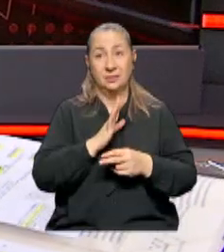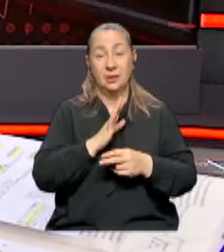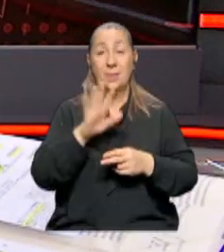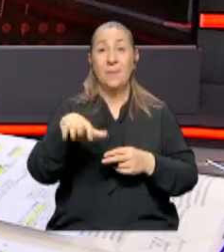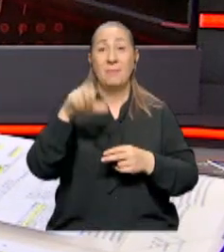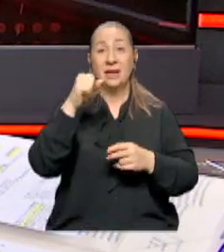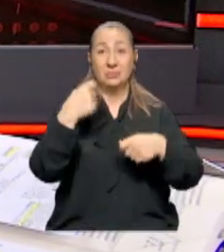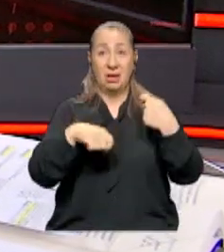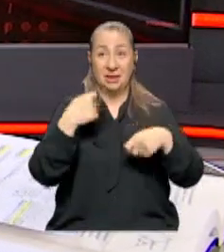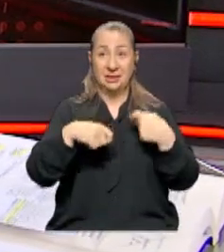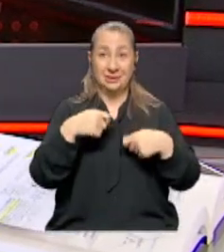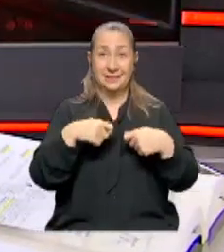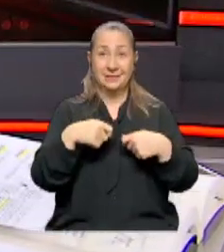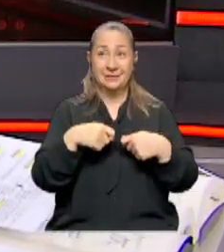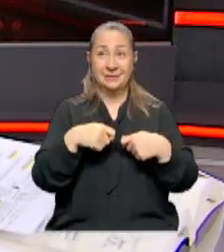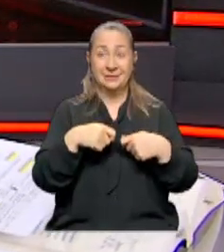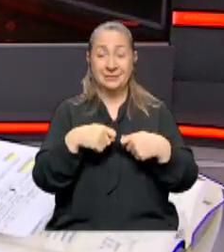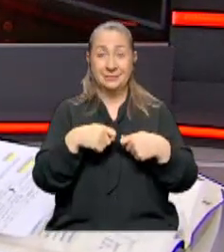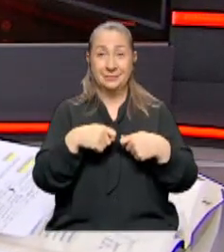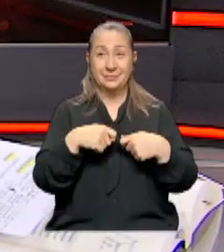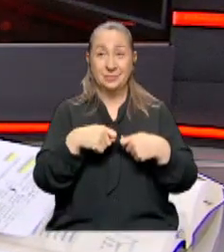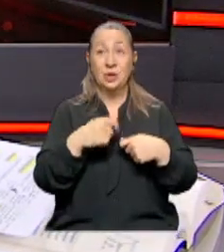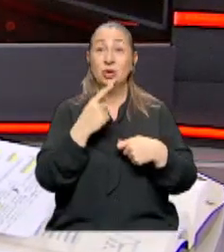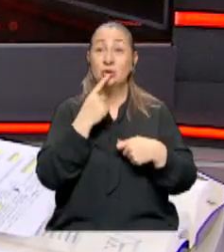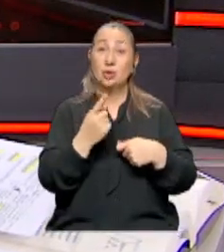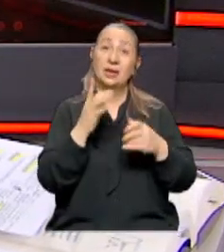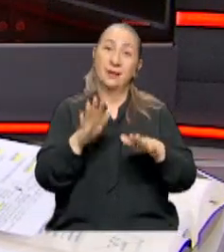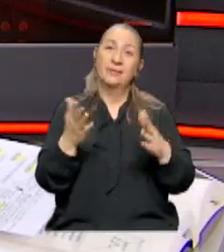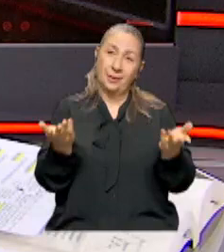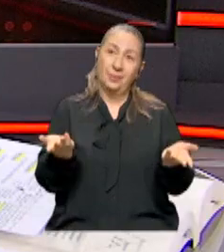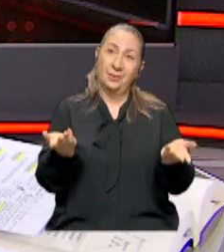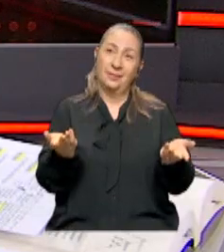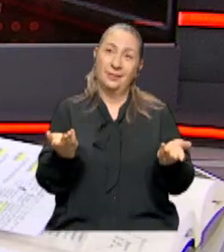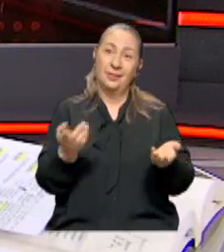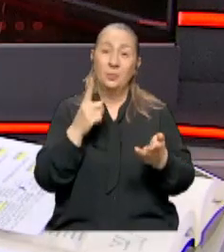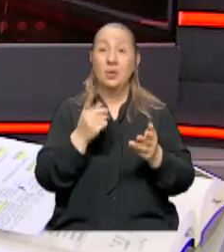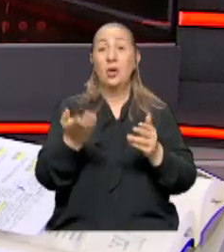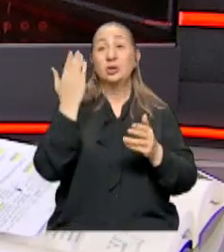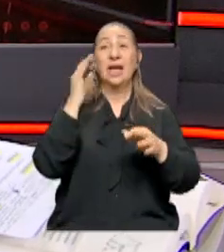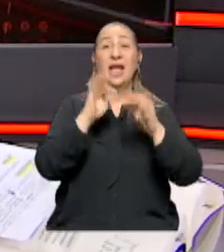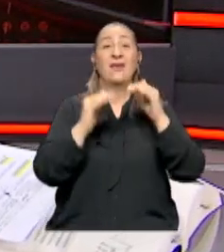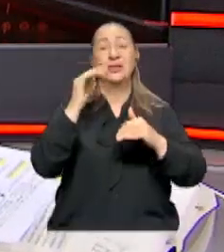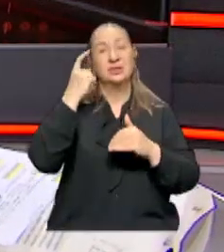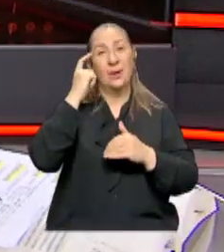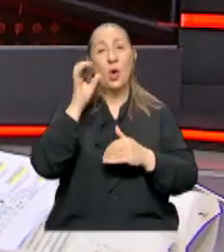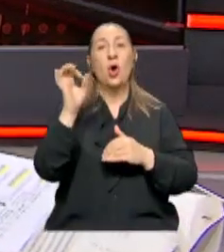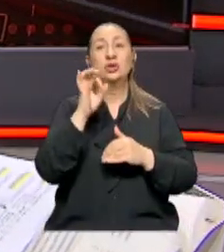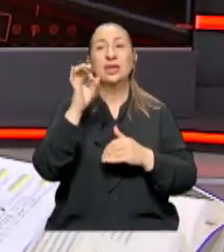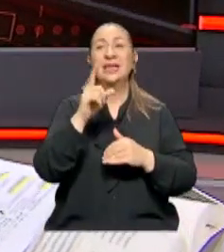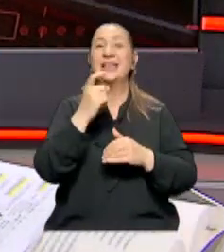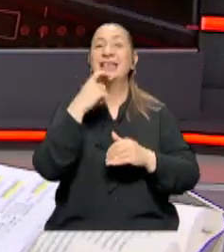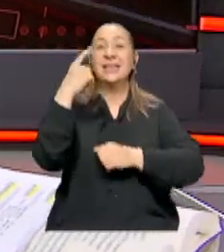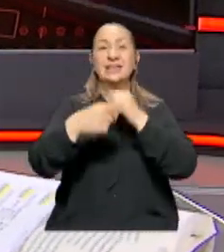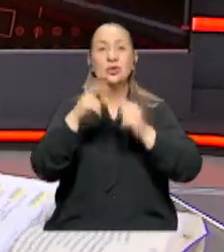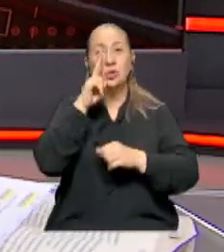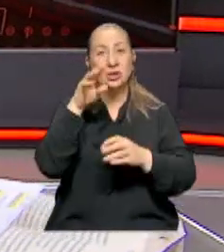bu Merkez Bankası Bu sözde kaldı Tabii bir önceki enflasyon tahmini Ocak ayında